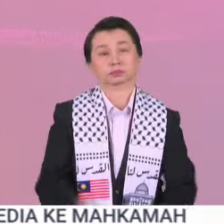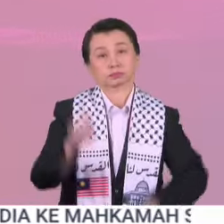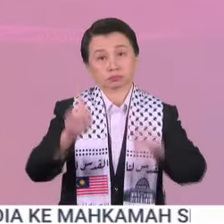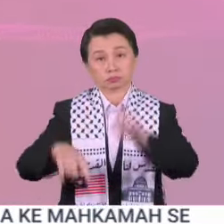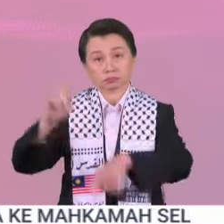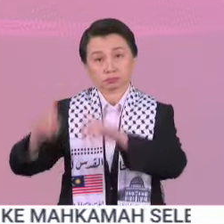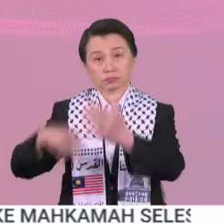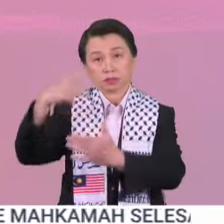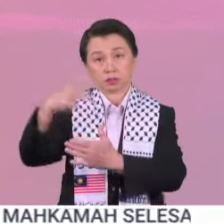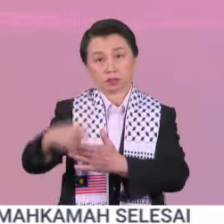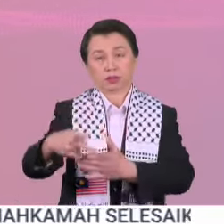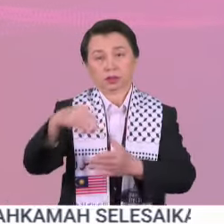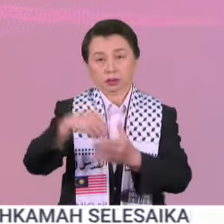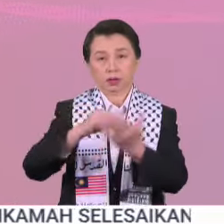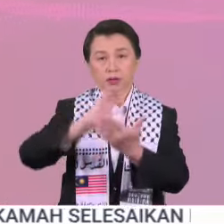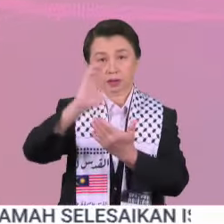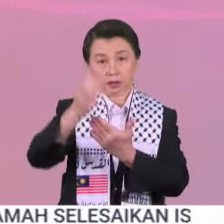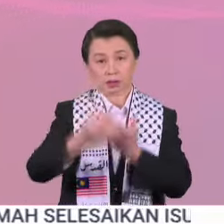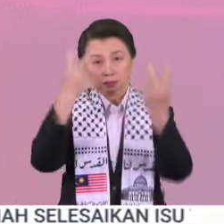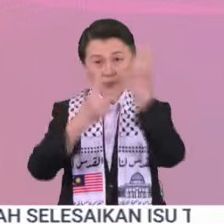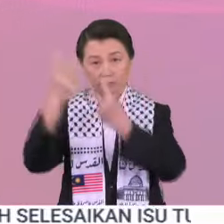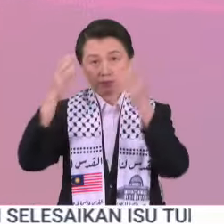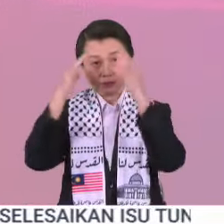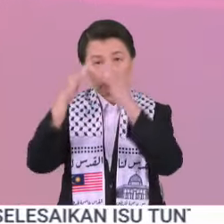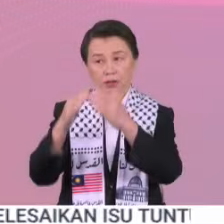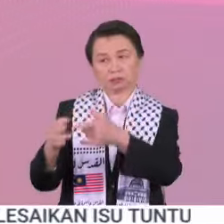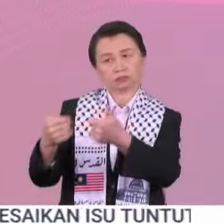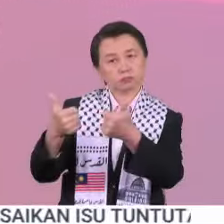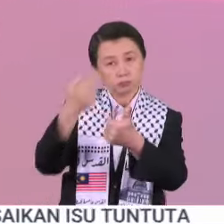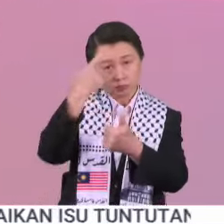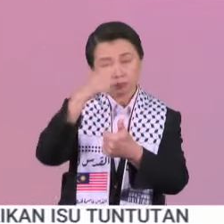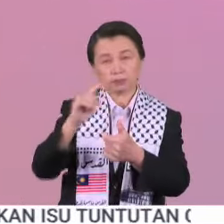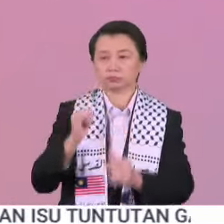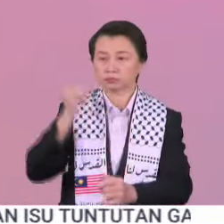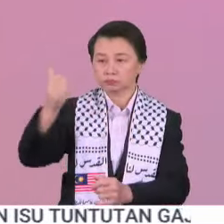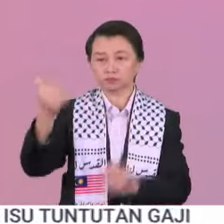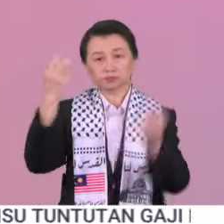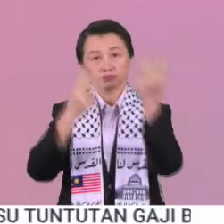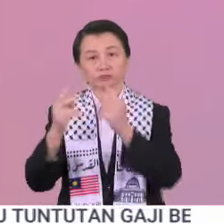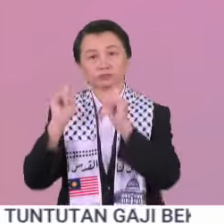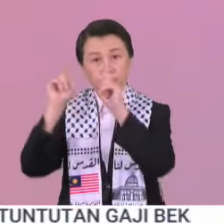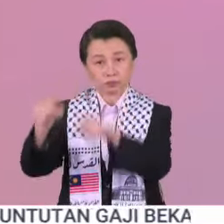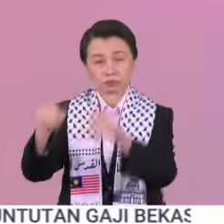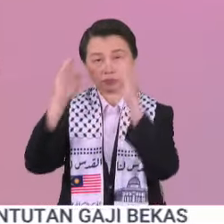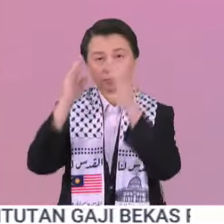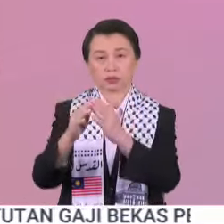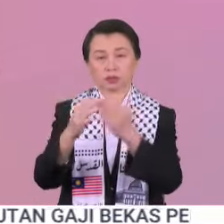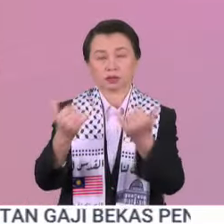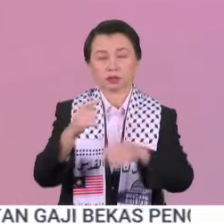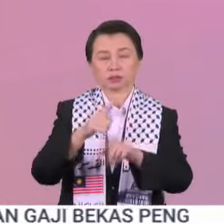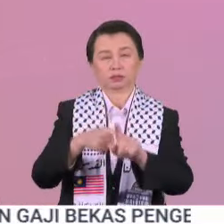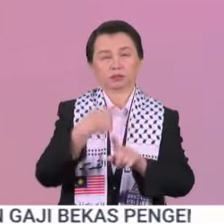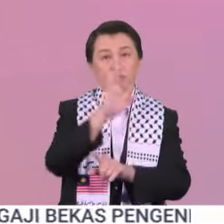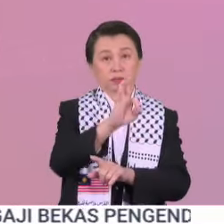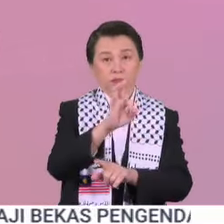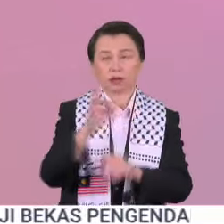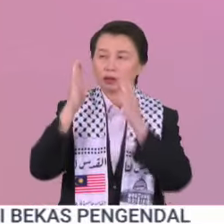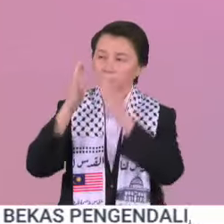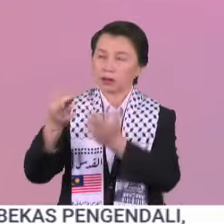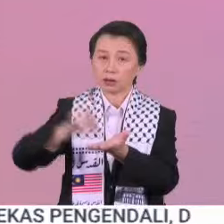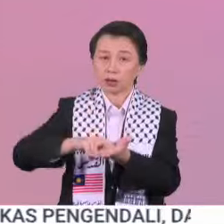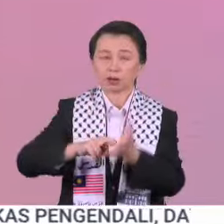Kepelbagaian acara yang dimuatkan dalam kalender pelancongan Pahang memberi impak besar kepada kehadiran pelancong ke negeri itu. Setakat September lalu, Pahang